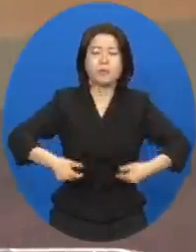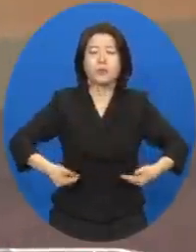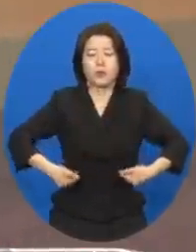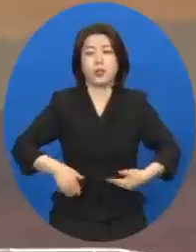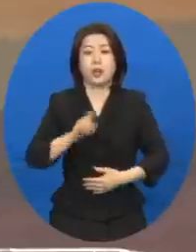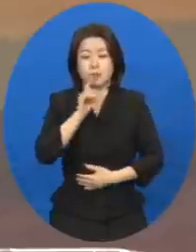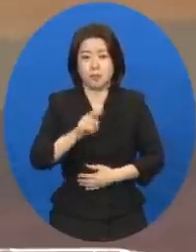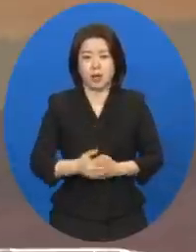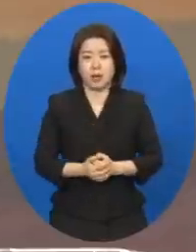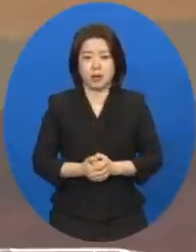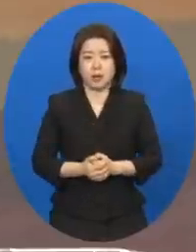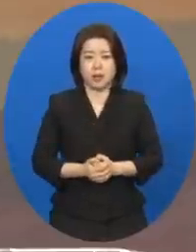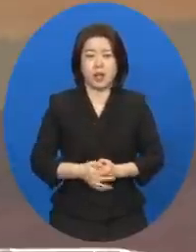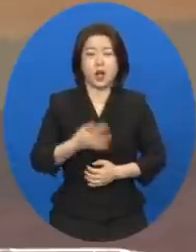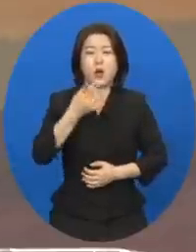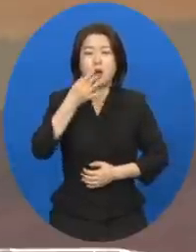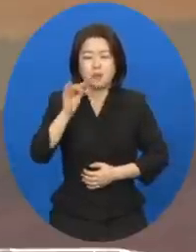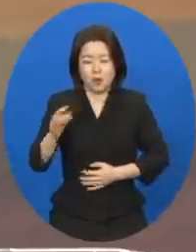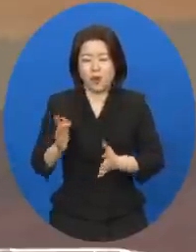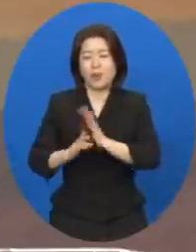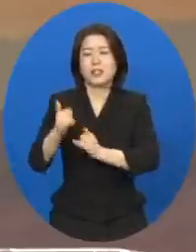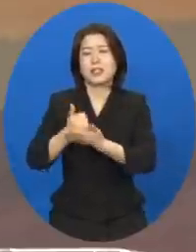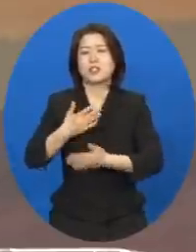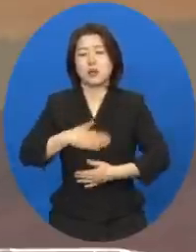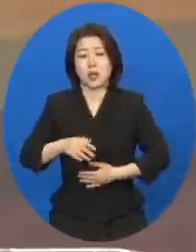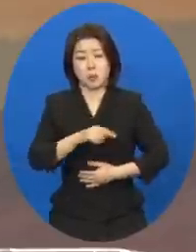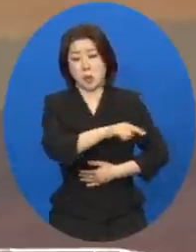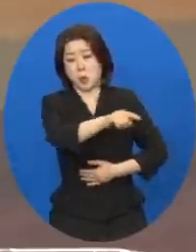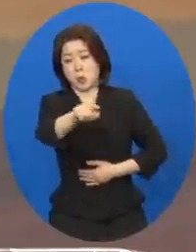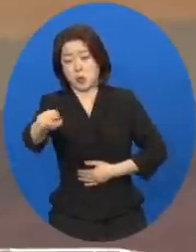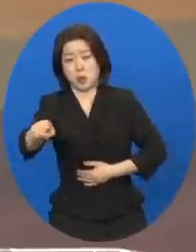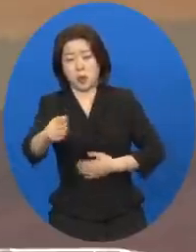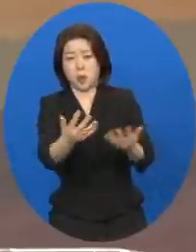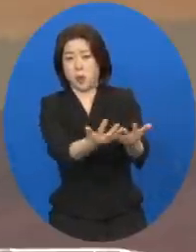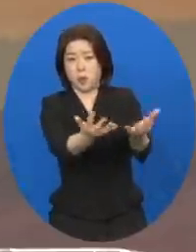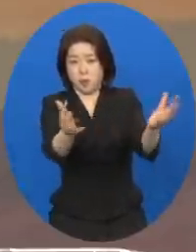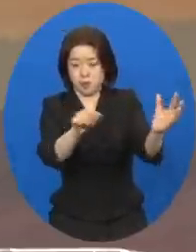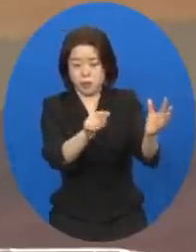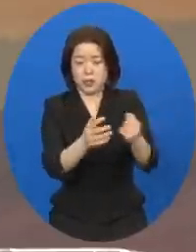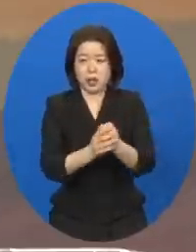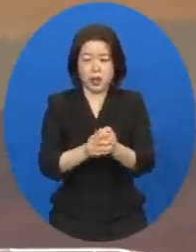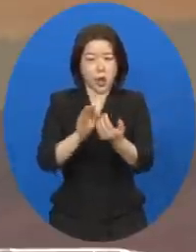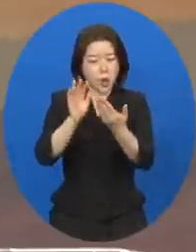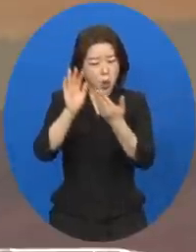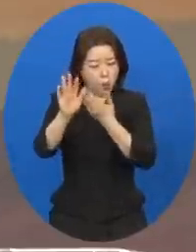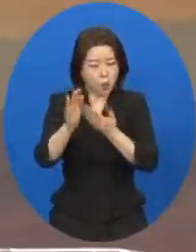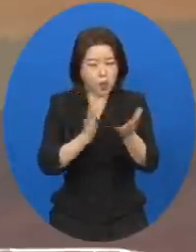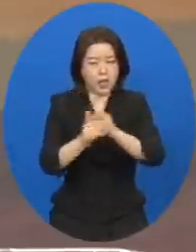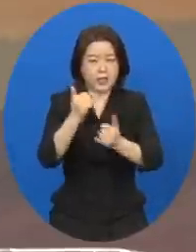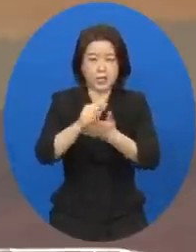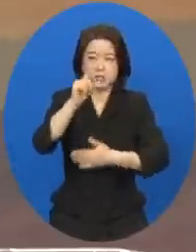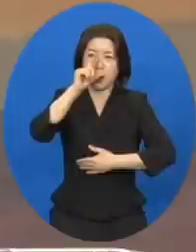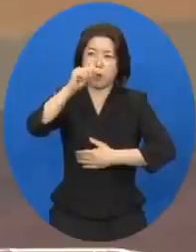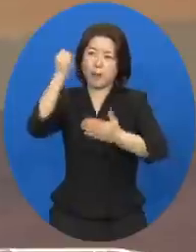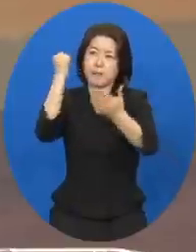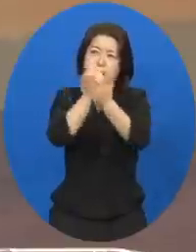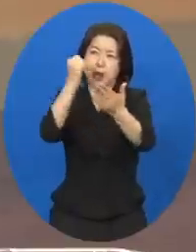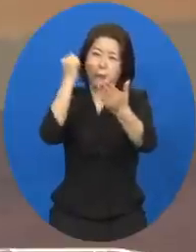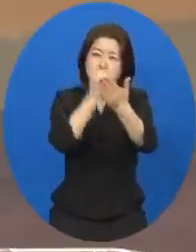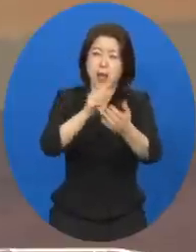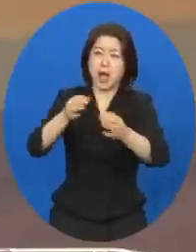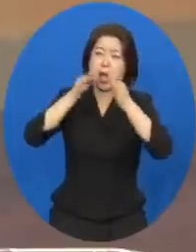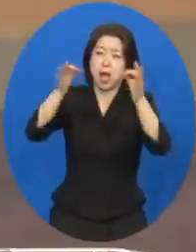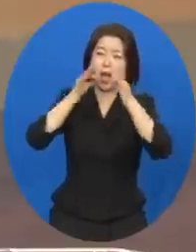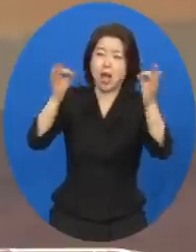물론 예수님은 아셨어요. 그 사람들이 얼마 안 가면 예수님을 십자가에 못 박으라 못 박으라 할 그